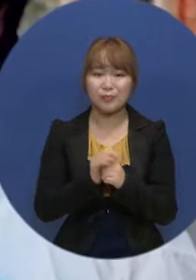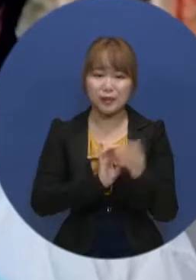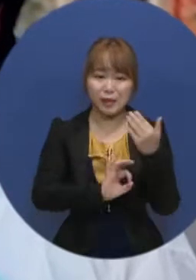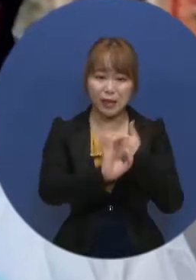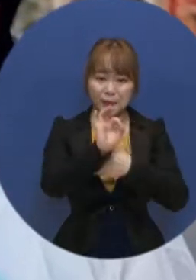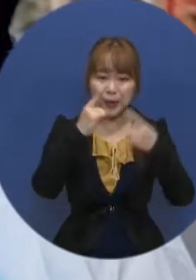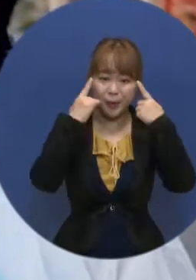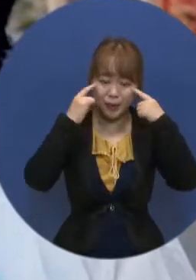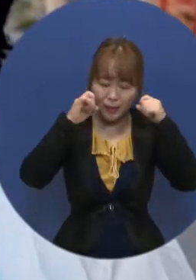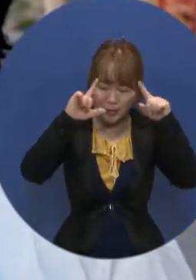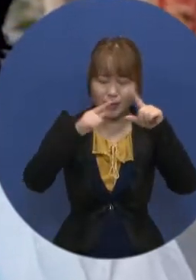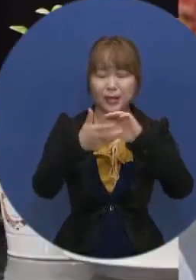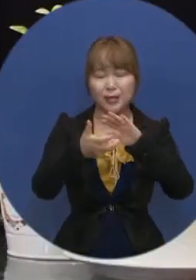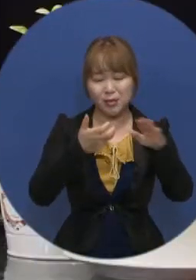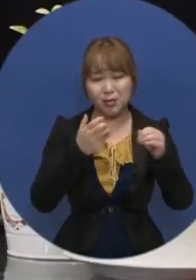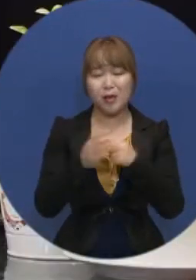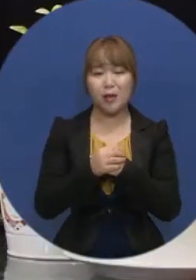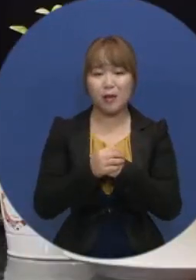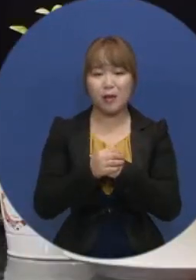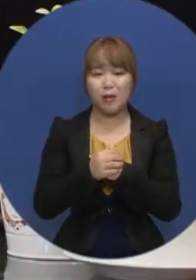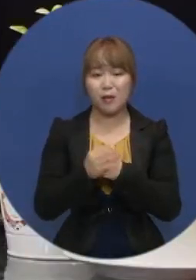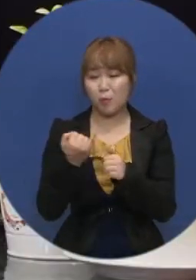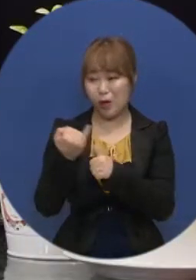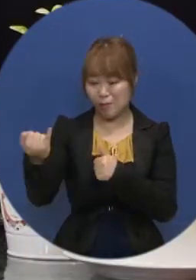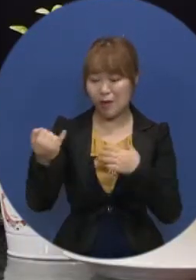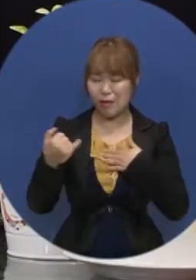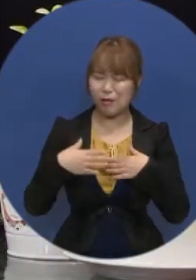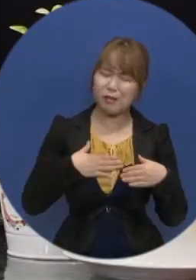눈 뜨기도 전에 네네. 절 깨워서